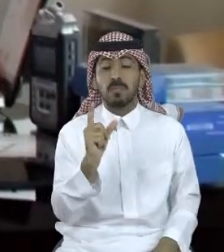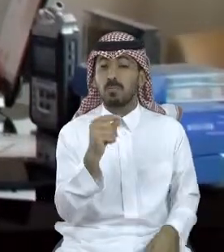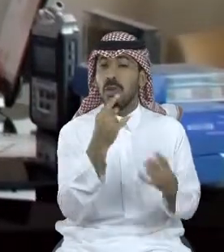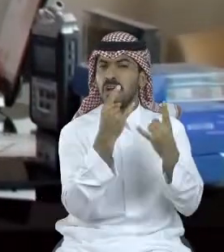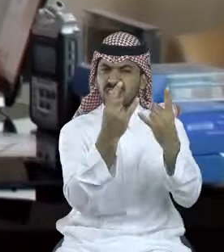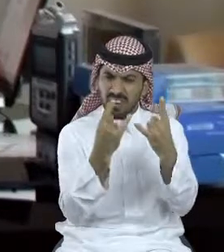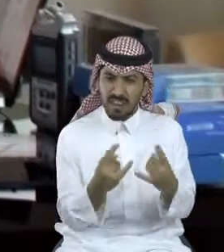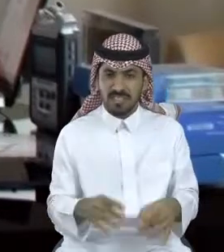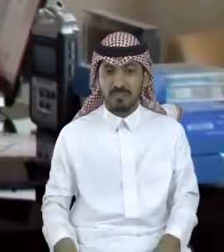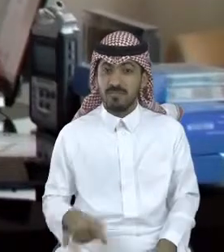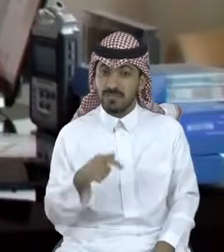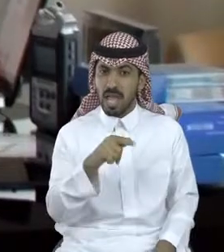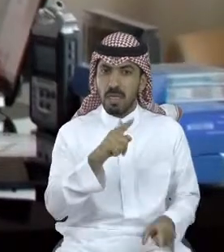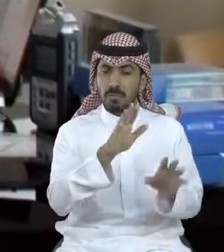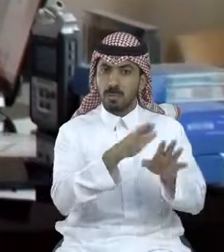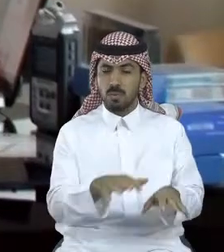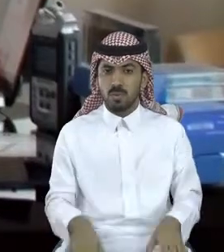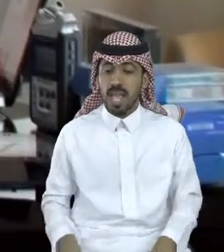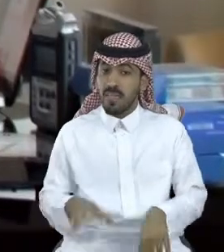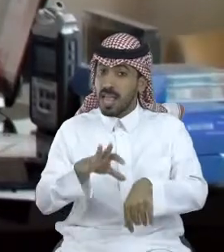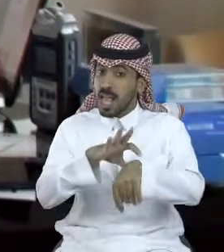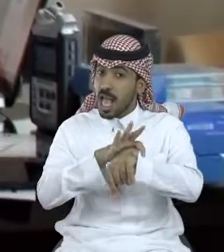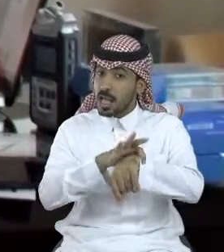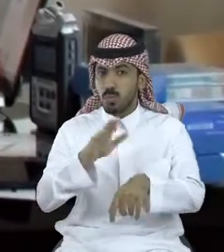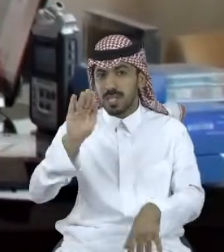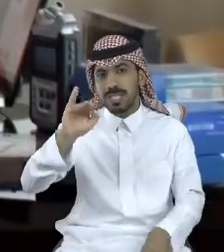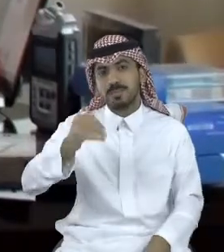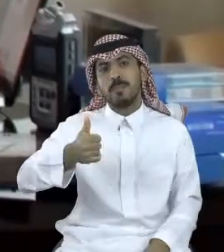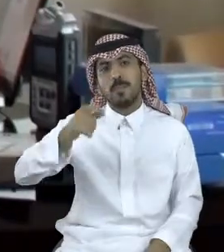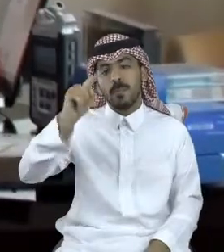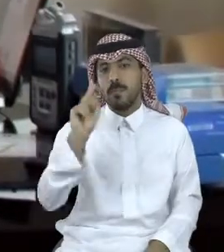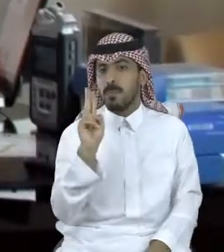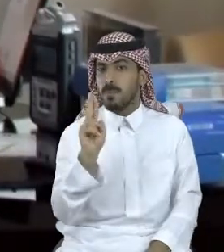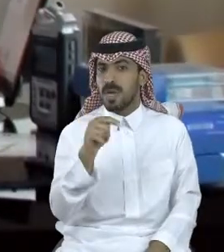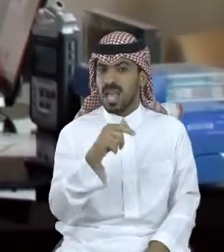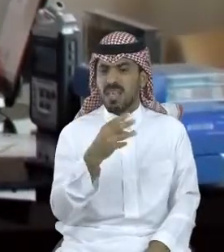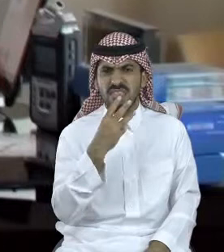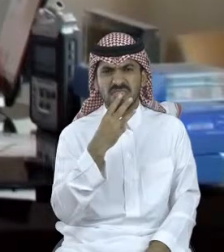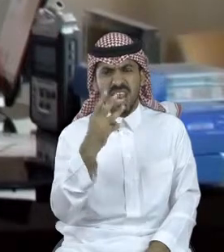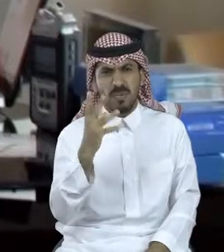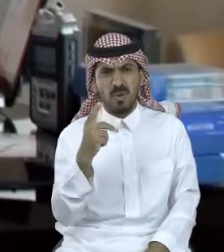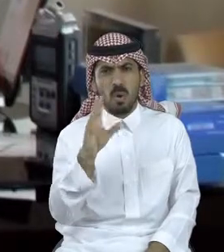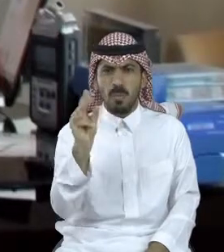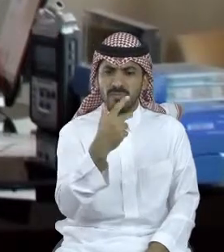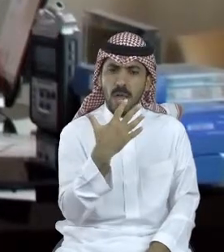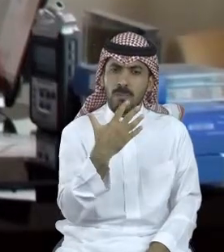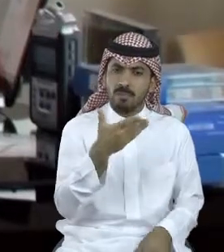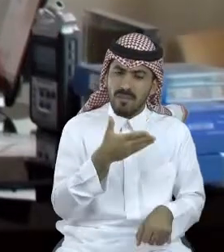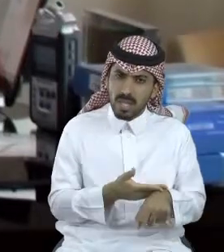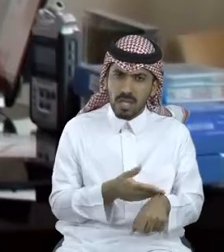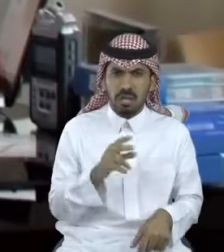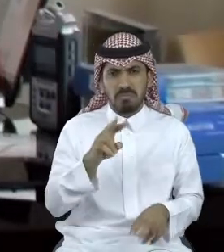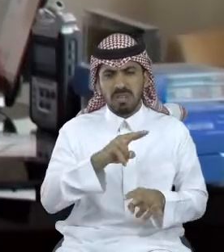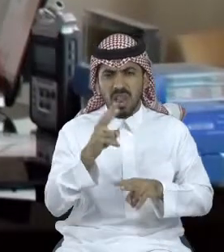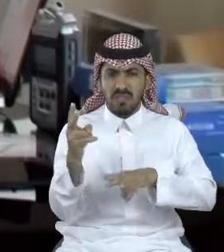هذه ما اظن انه بيطلع كتنبيه ولكن هذا موجود. فسوار سمارت باند موجود تقريبا موجود من 399 ريال الموجود ل 500 ريال،